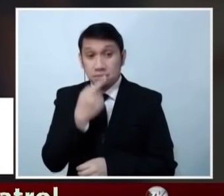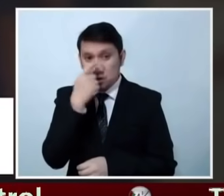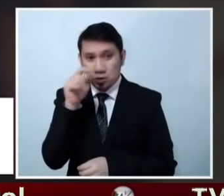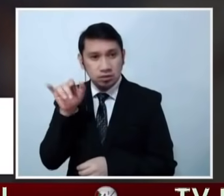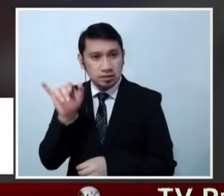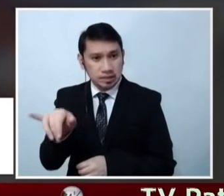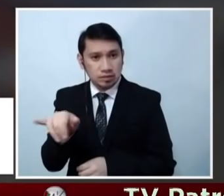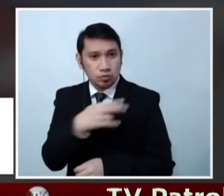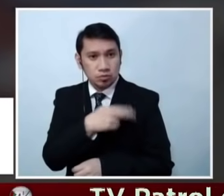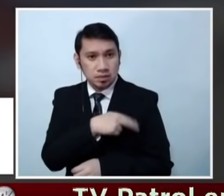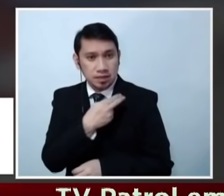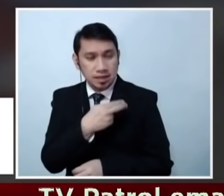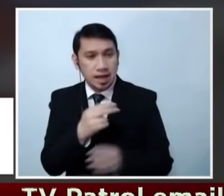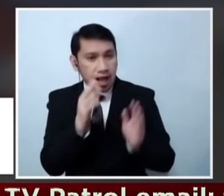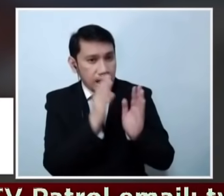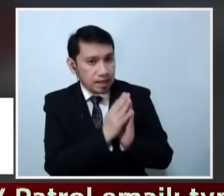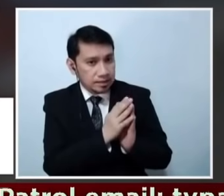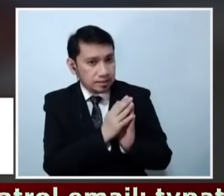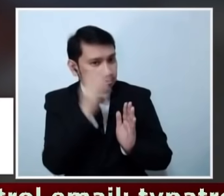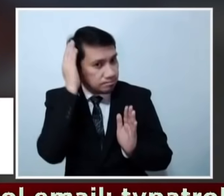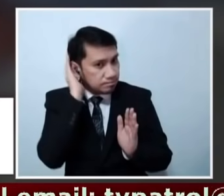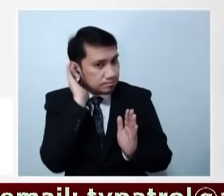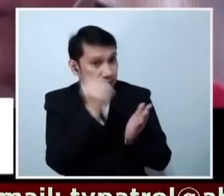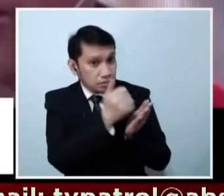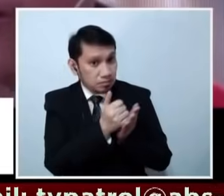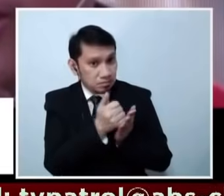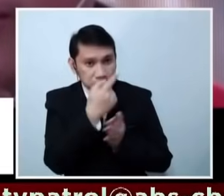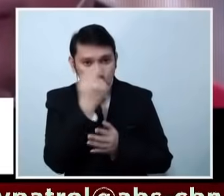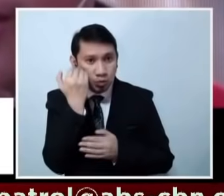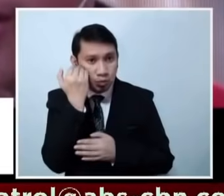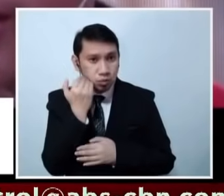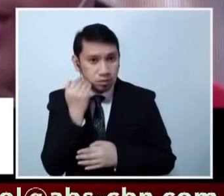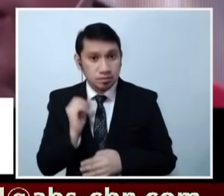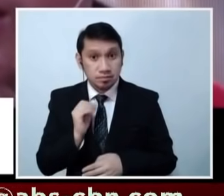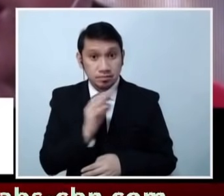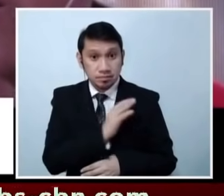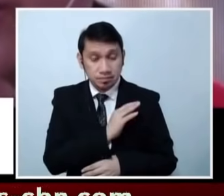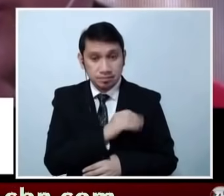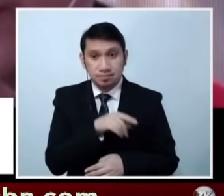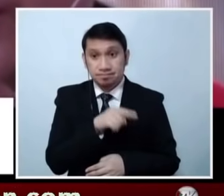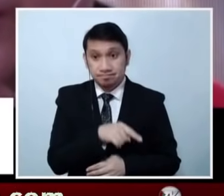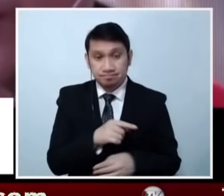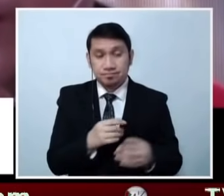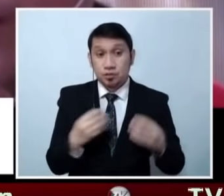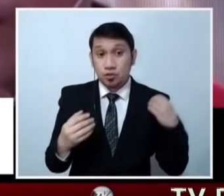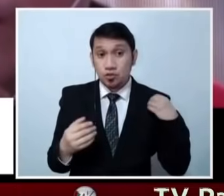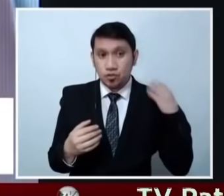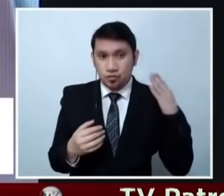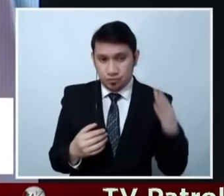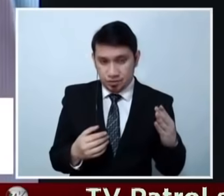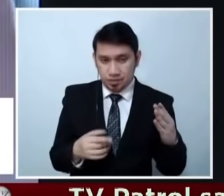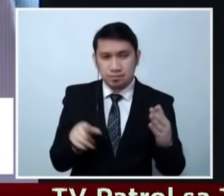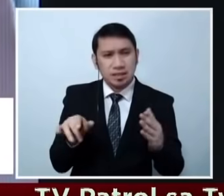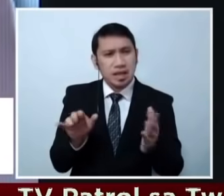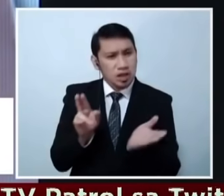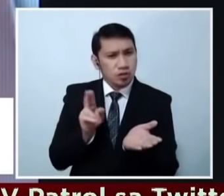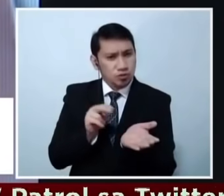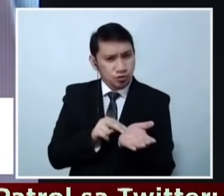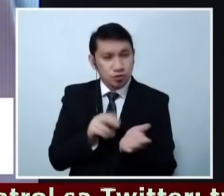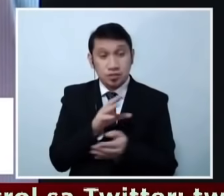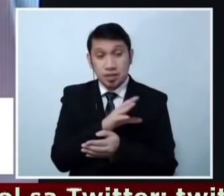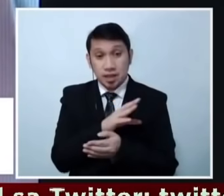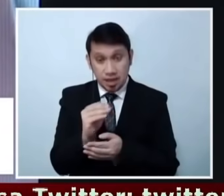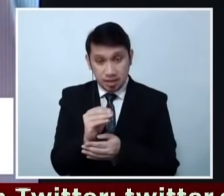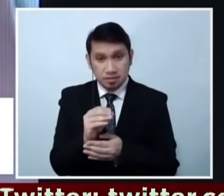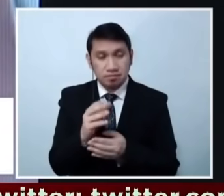ng Saklolo dahil sa kakulangan sa mga tauhan. Si Fire Officer 2 Vicky Oro, registered nurse pero 10 taon na